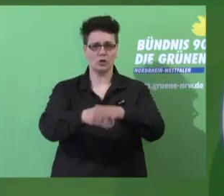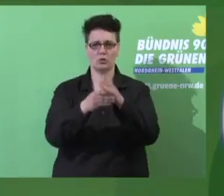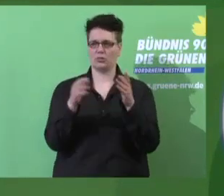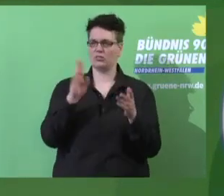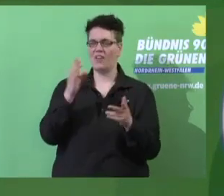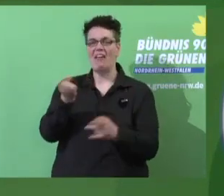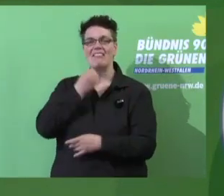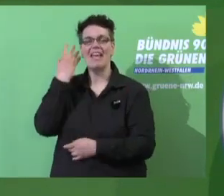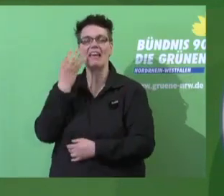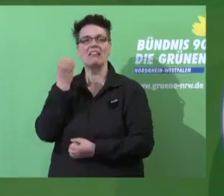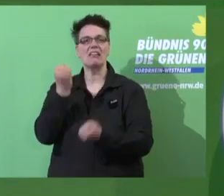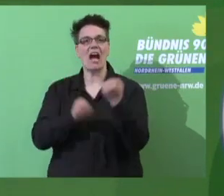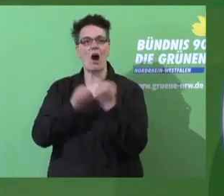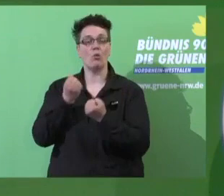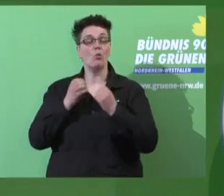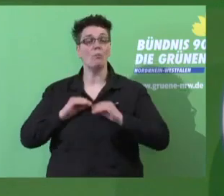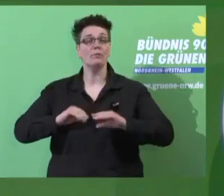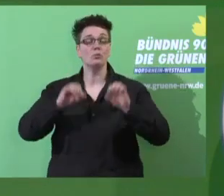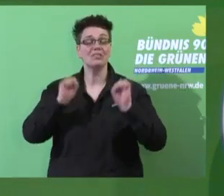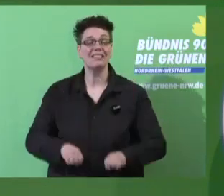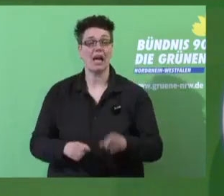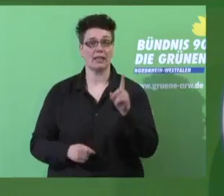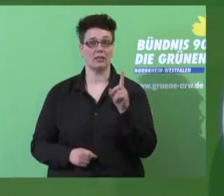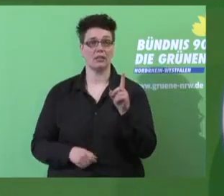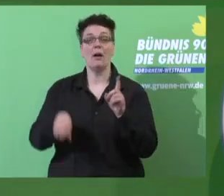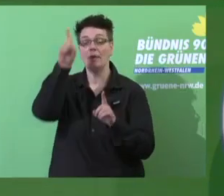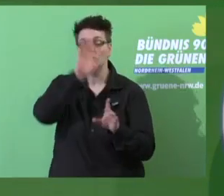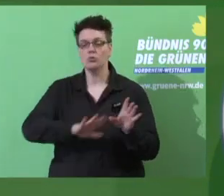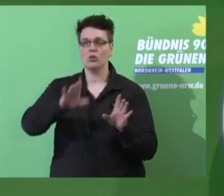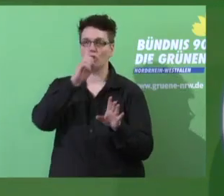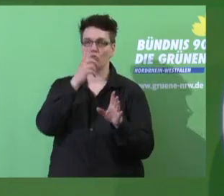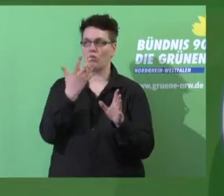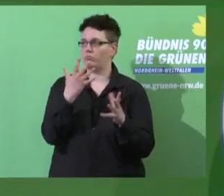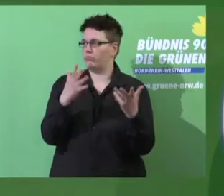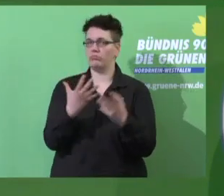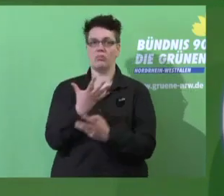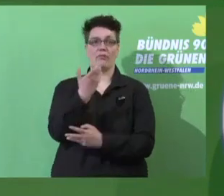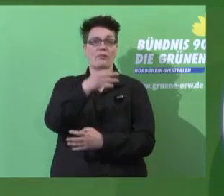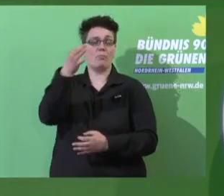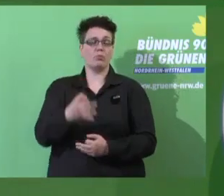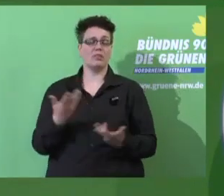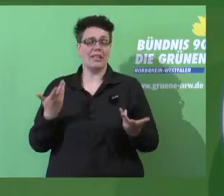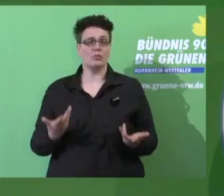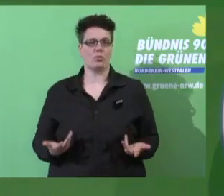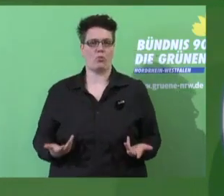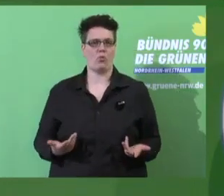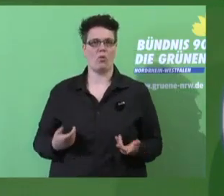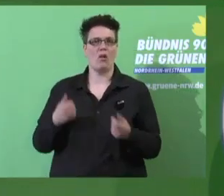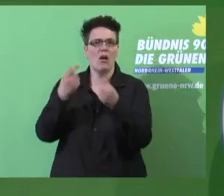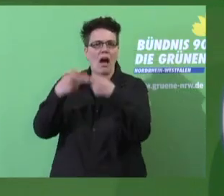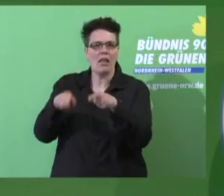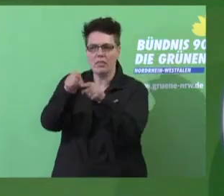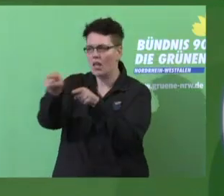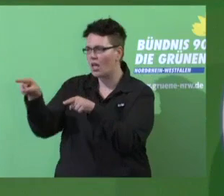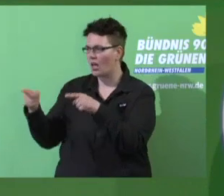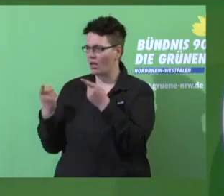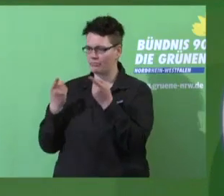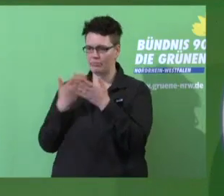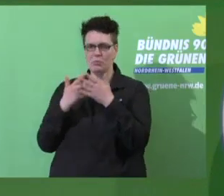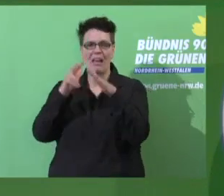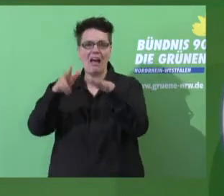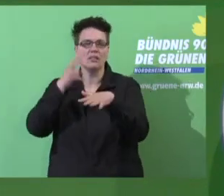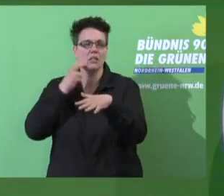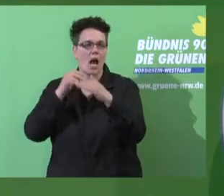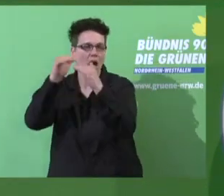haben. Aber das sind nur in der Bundesrepublik ca. 50% aller Menschen. Es gibt eine ganze Reihe von Menschen, die sind unter 18 und